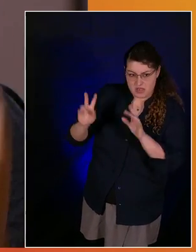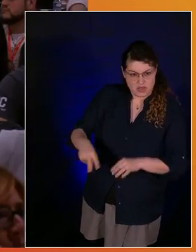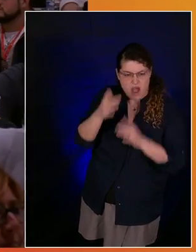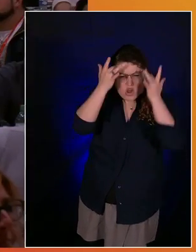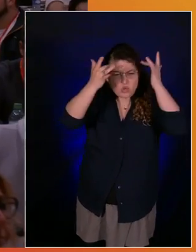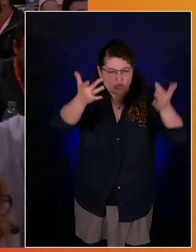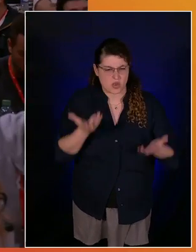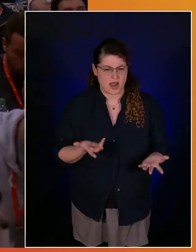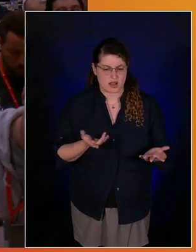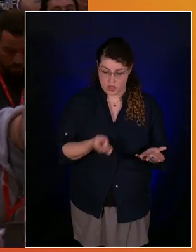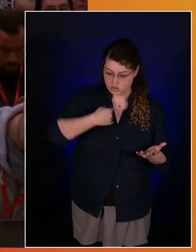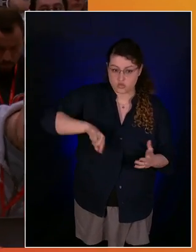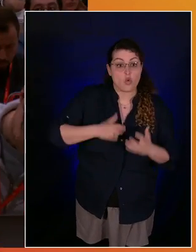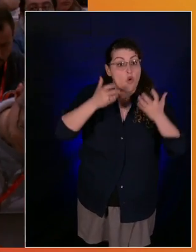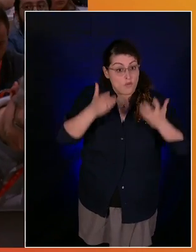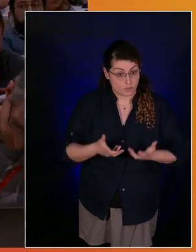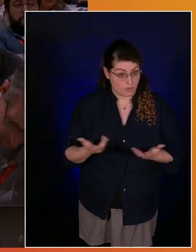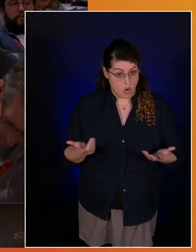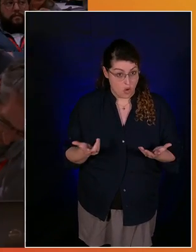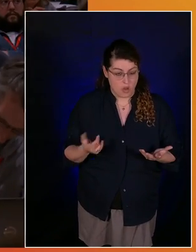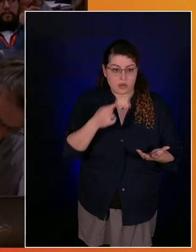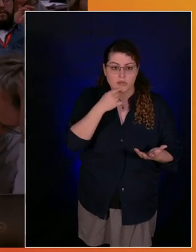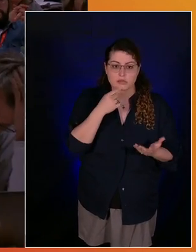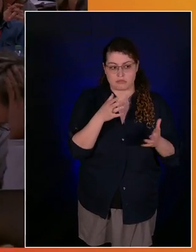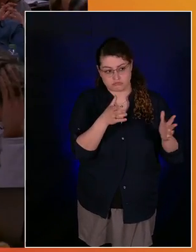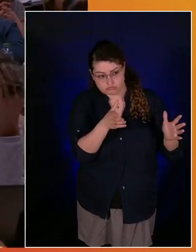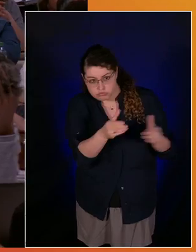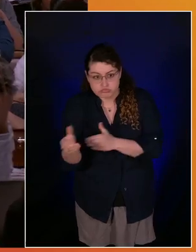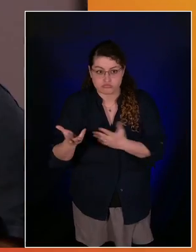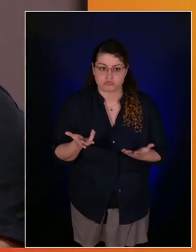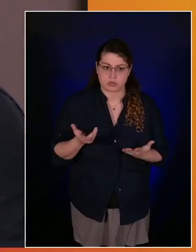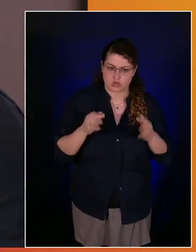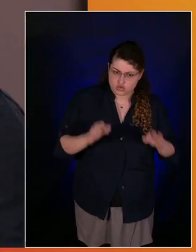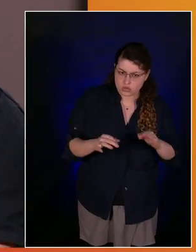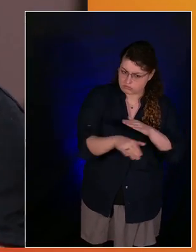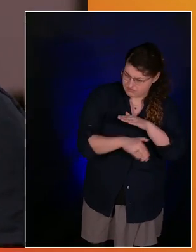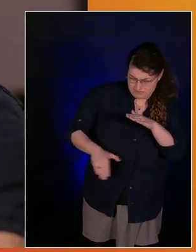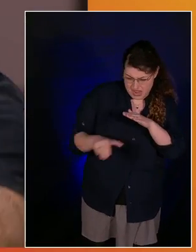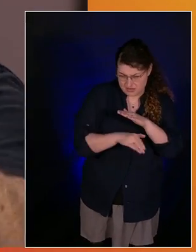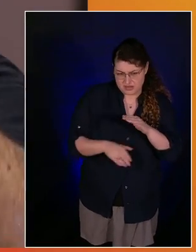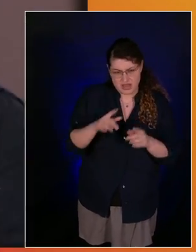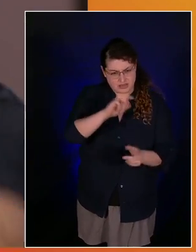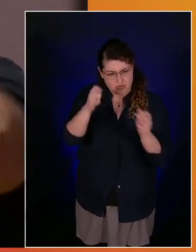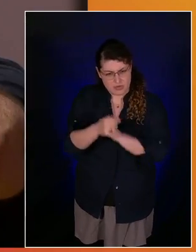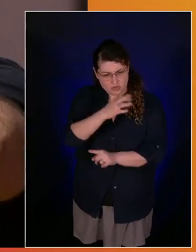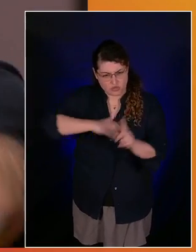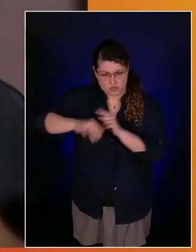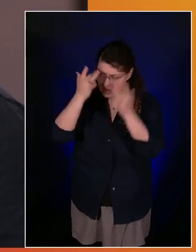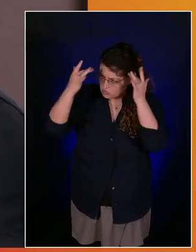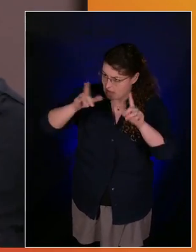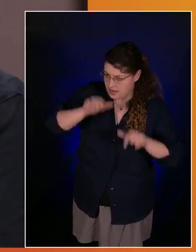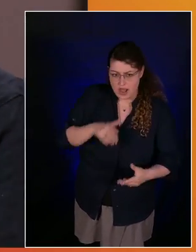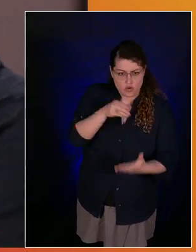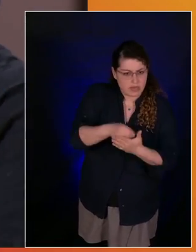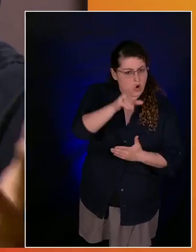aimerait vraiment que dans notre partie sur ce qui est vraiment le fond de la transformation sociale les questions culturelles soient présentes j'ai